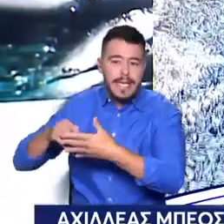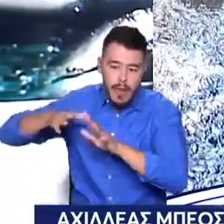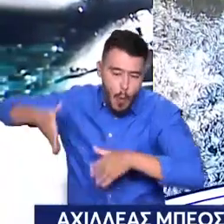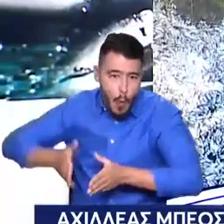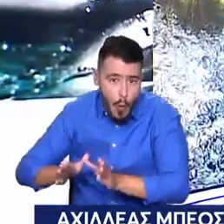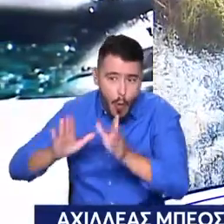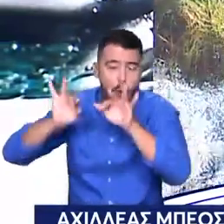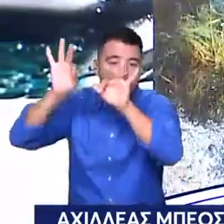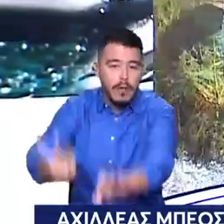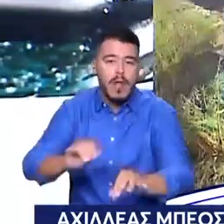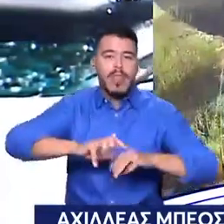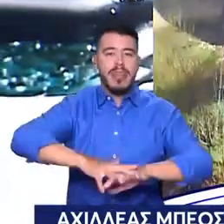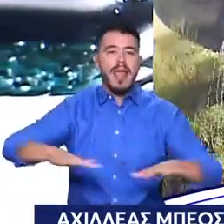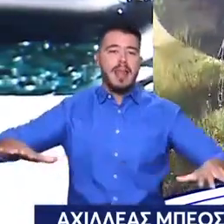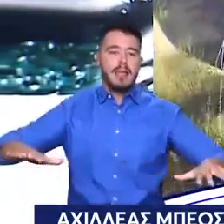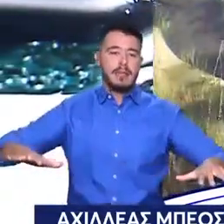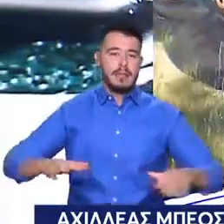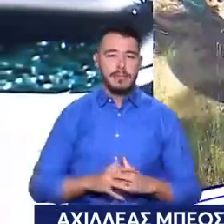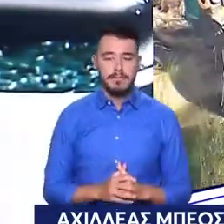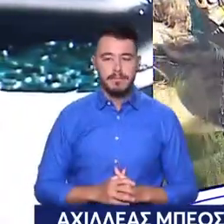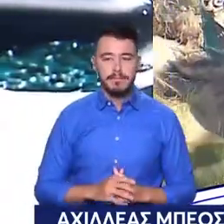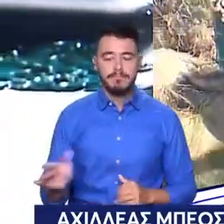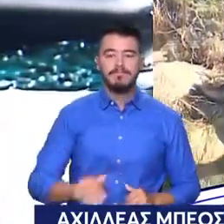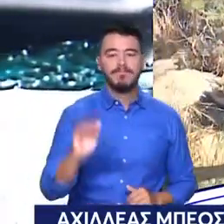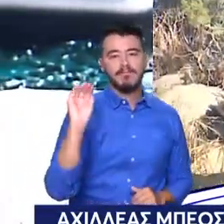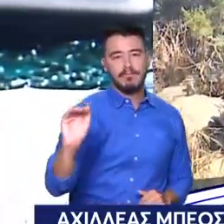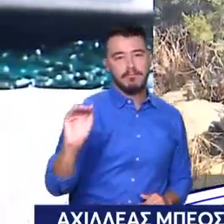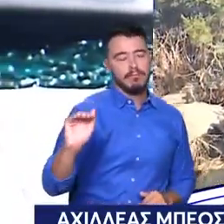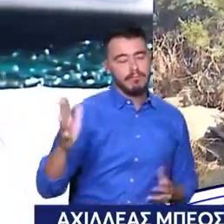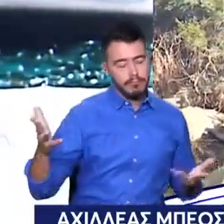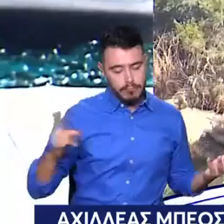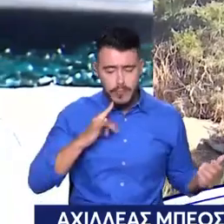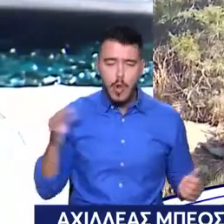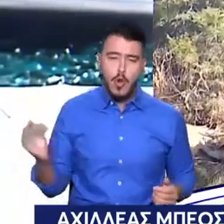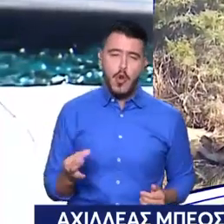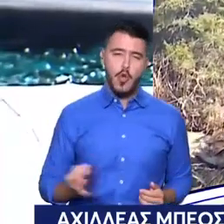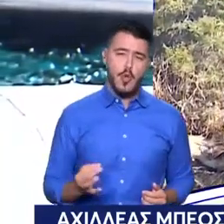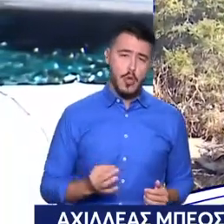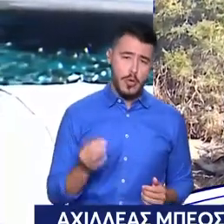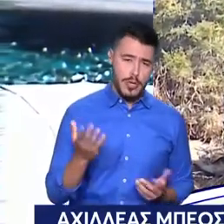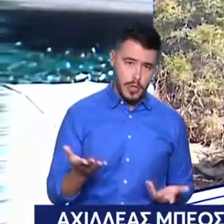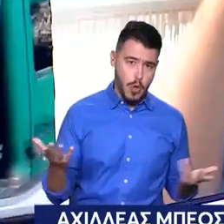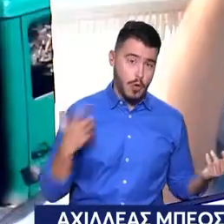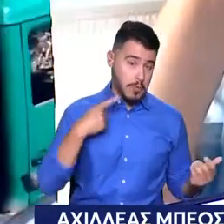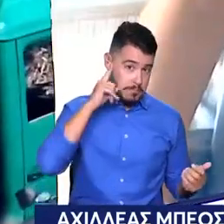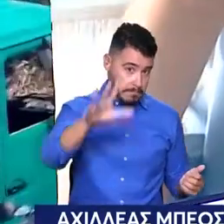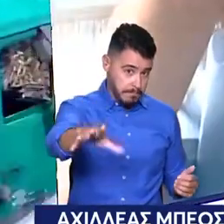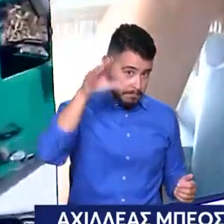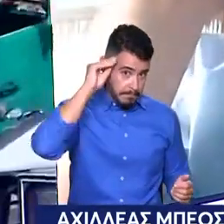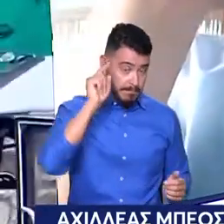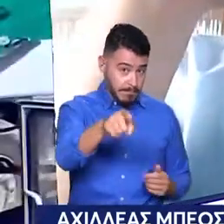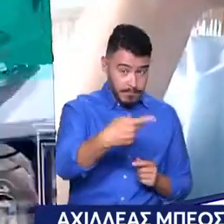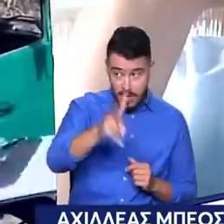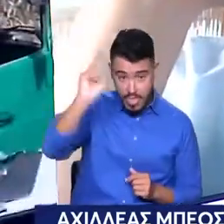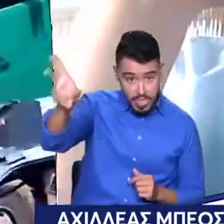είναι κόλπος. Η απορία, κύριε Δήμαρχε, είναι απόλυτα εύλογη. Άρα, αν το έχω καταλάβει σωστά, εσείς κατηγορείτε